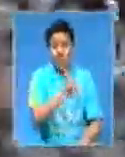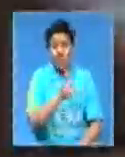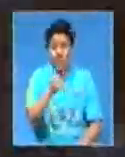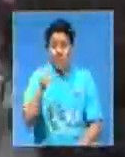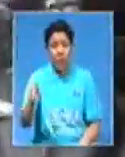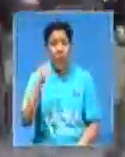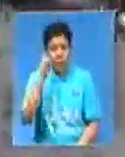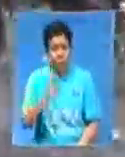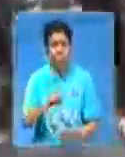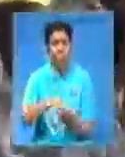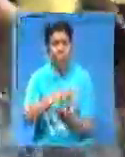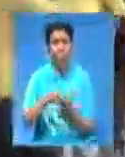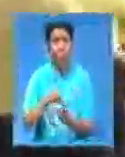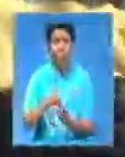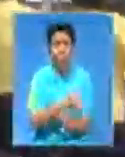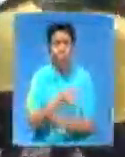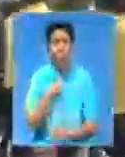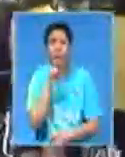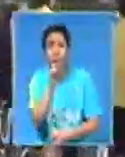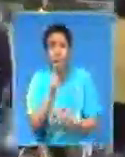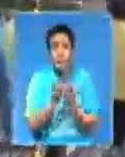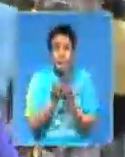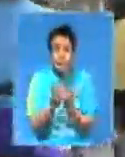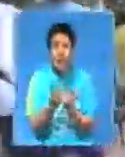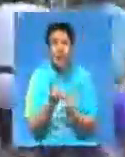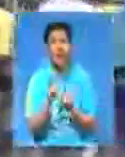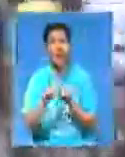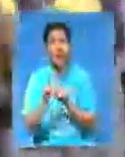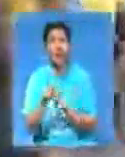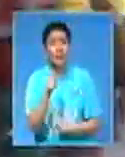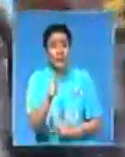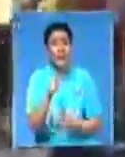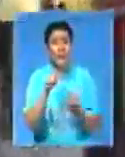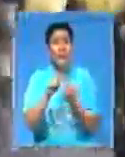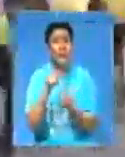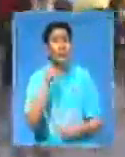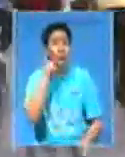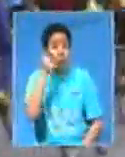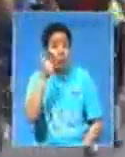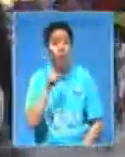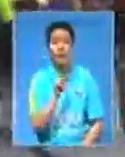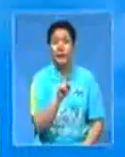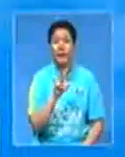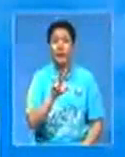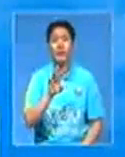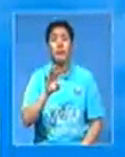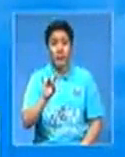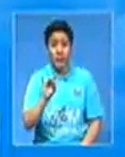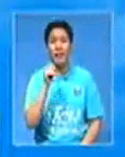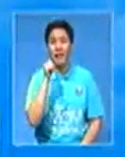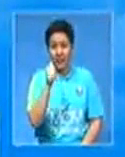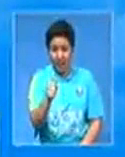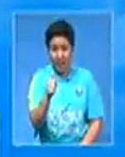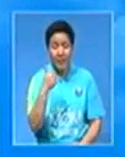และวางแผนการเดินทางไว้ล่วงหน้าสอบถามรายละเอียดเพิ่มเติมนะครับที่โทร1348ได้นะครับ